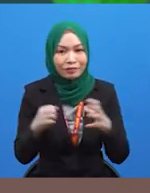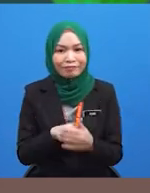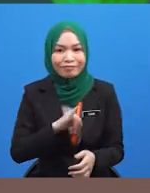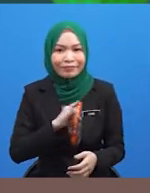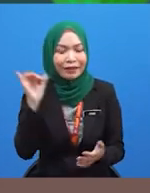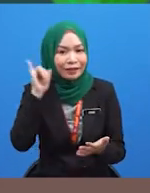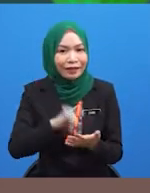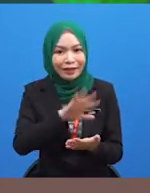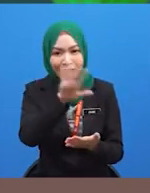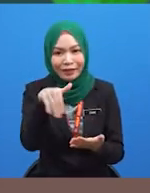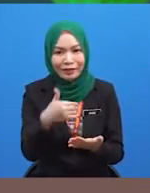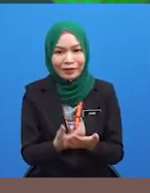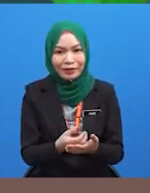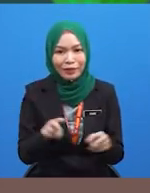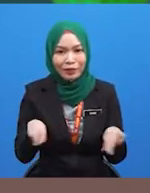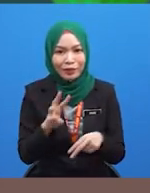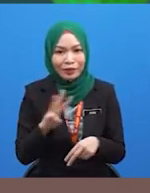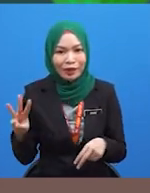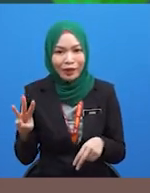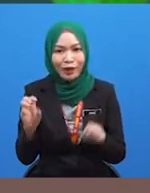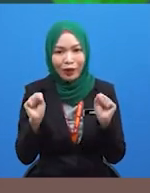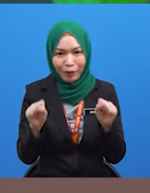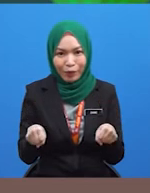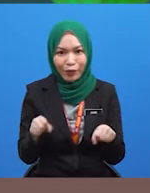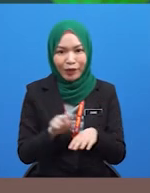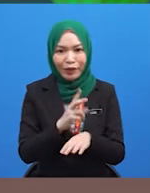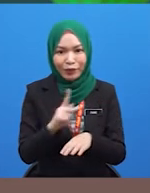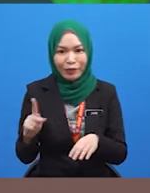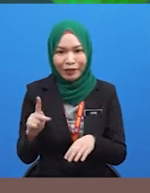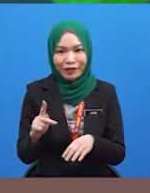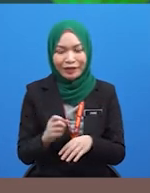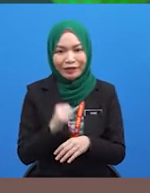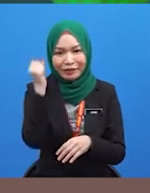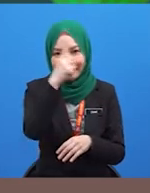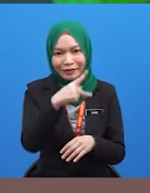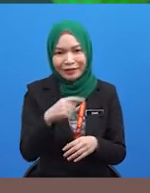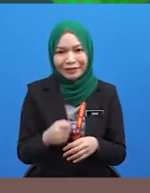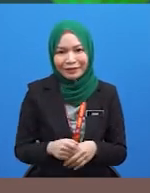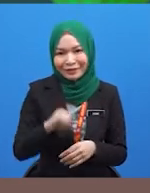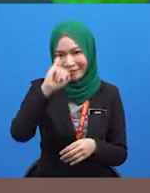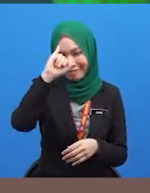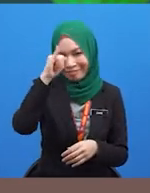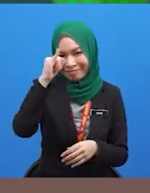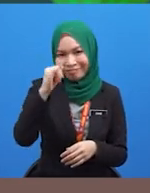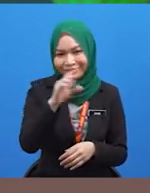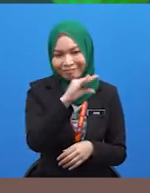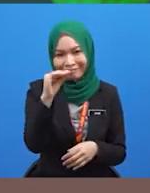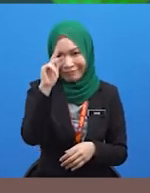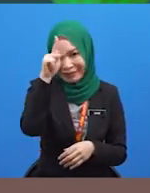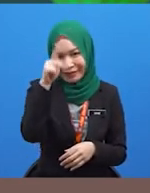bakal usahawan di luar sana mampu menggunakan sifat kreatif dan inovatif